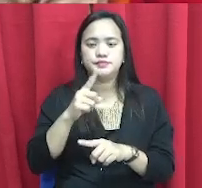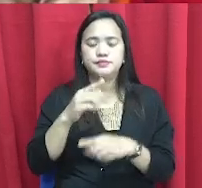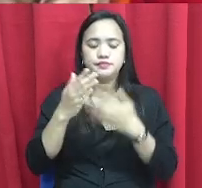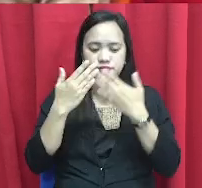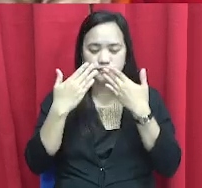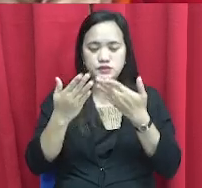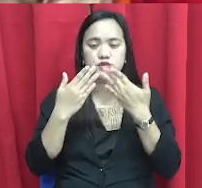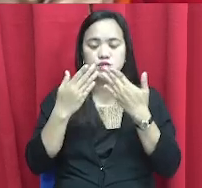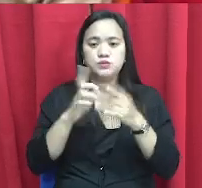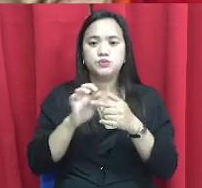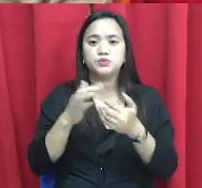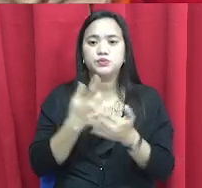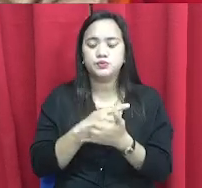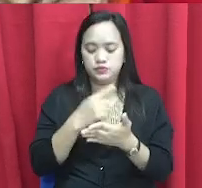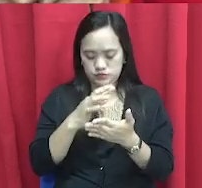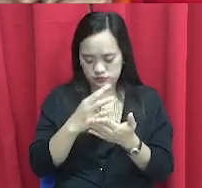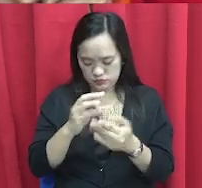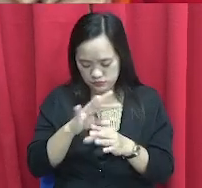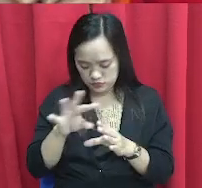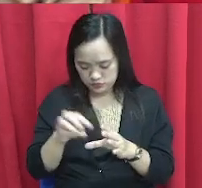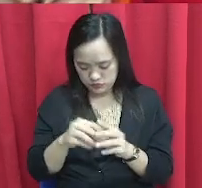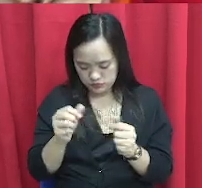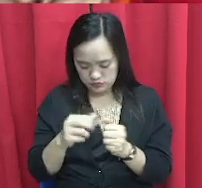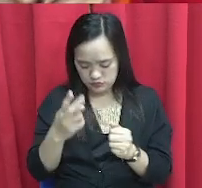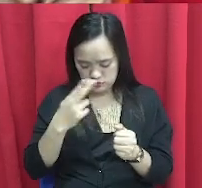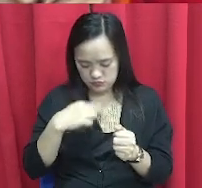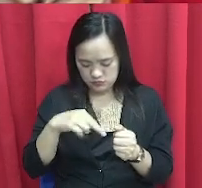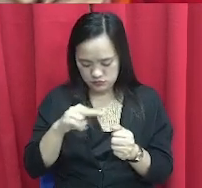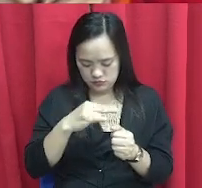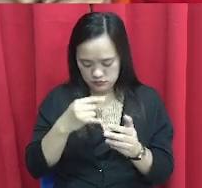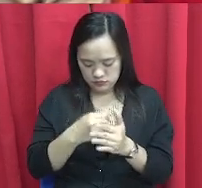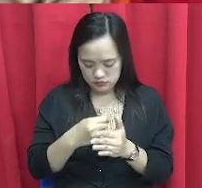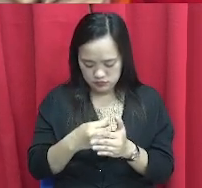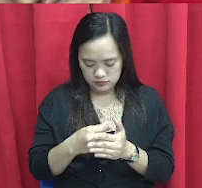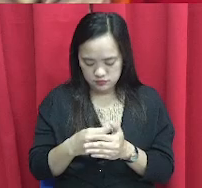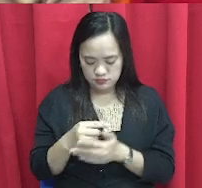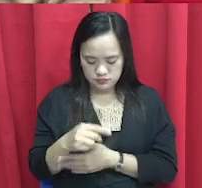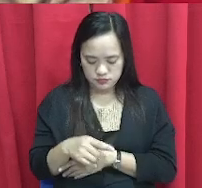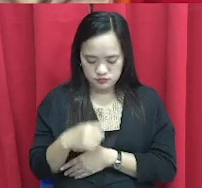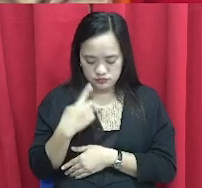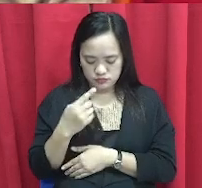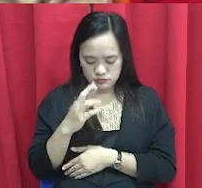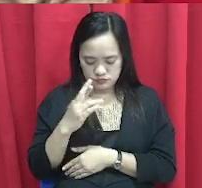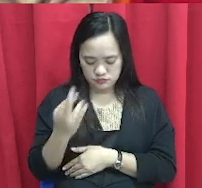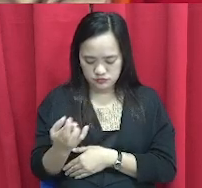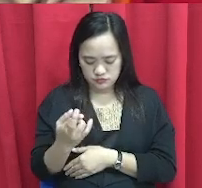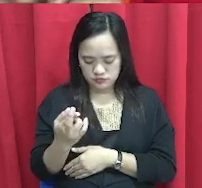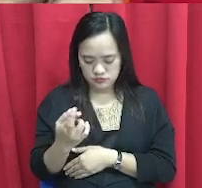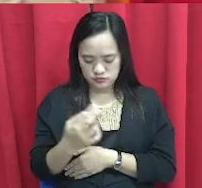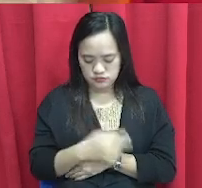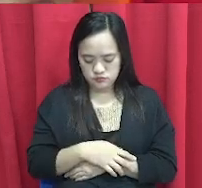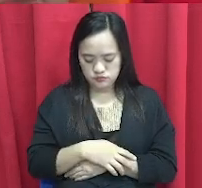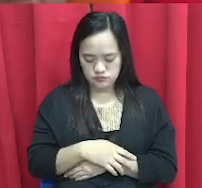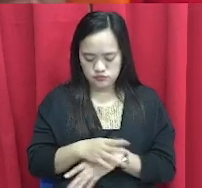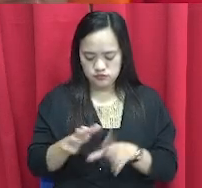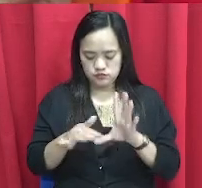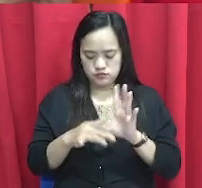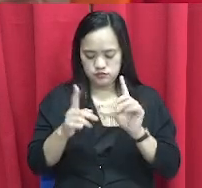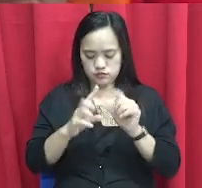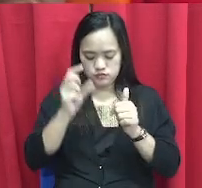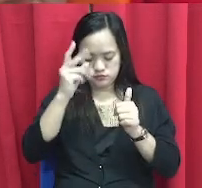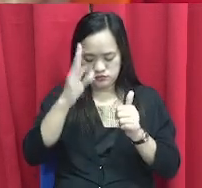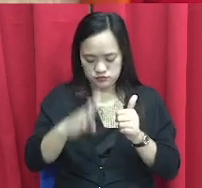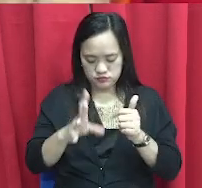sa lahat ng mga sumama po sa amin sa pangala po ito at ah Nakipag aralan po sa atin salita ng Diyos at sa